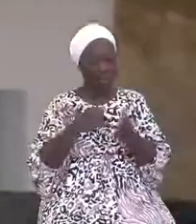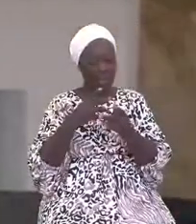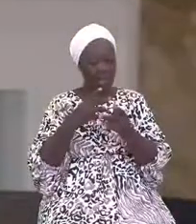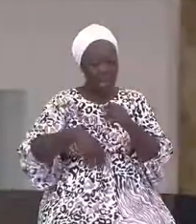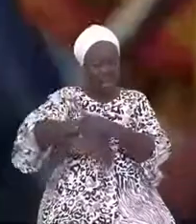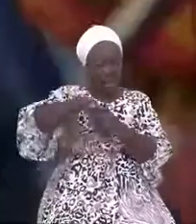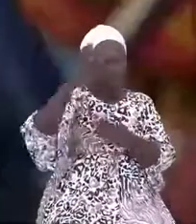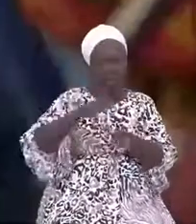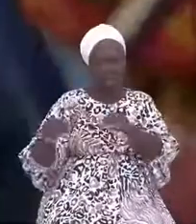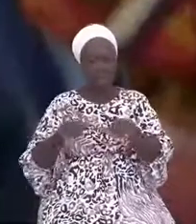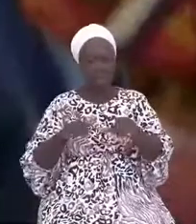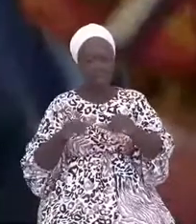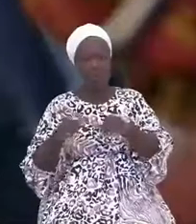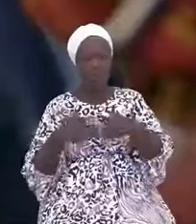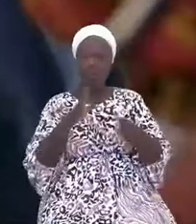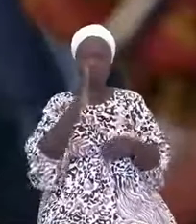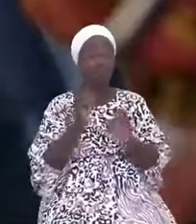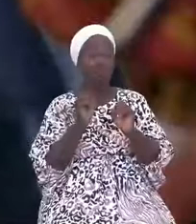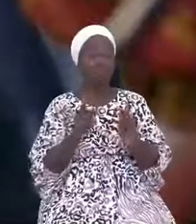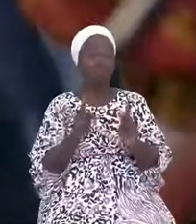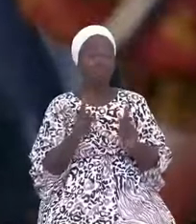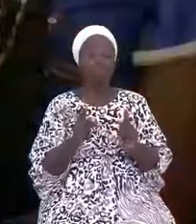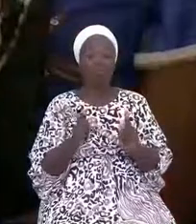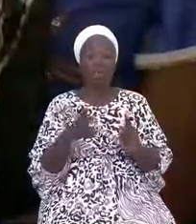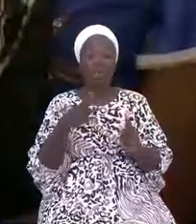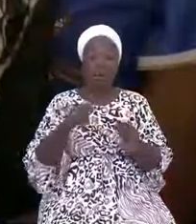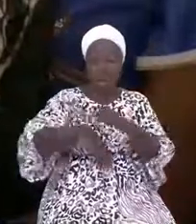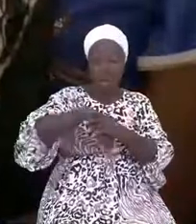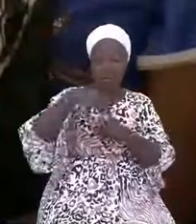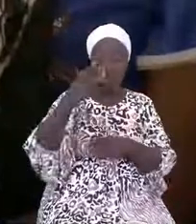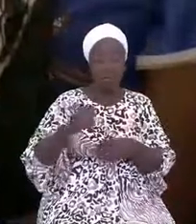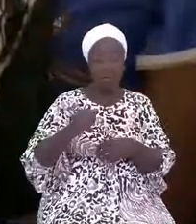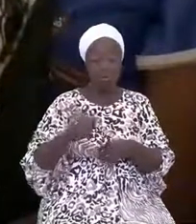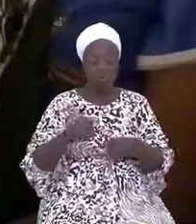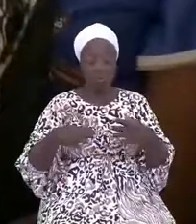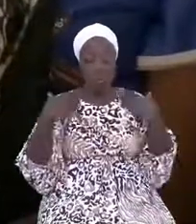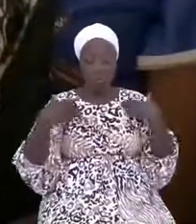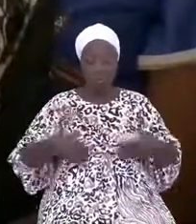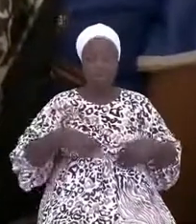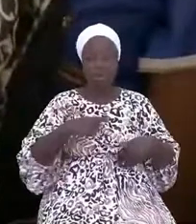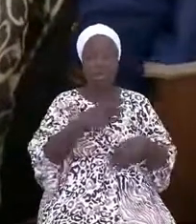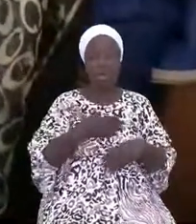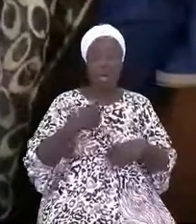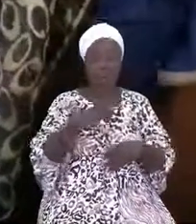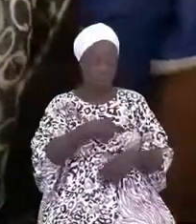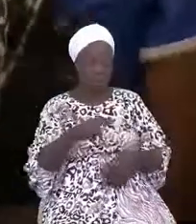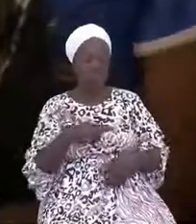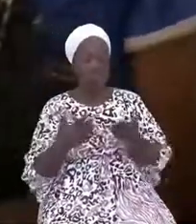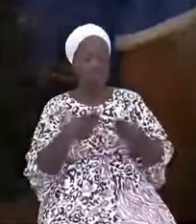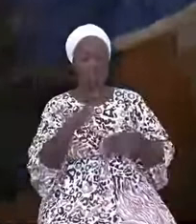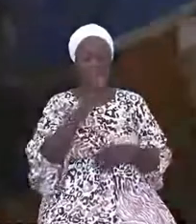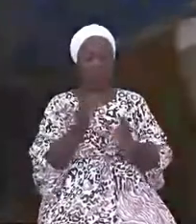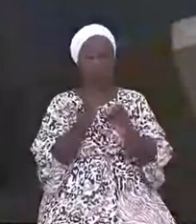actions extérieures peuvent sembler bonnes. L'extérieur, l'expression extérieure de la religion peut être bonne.